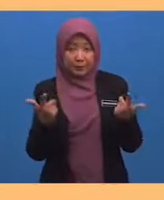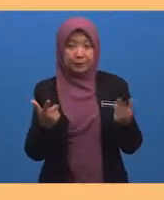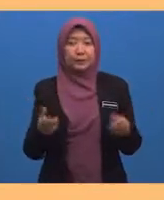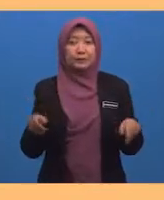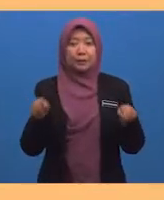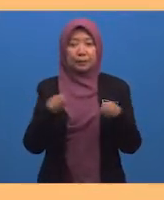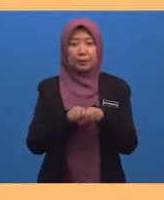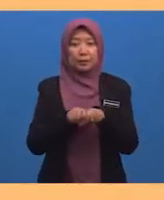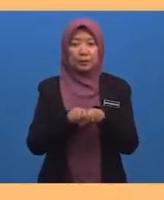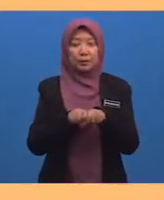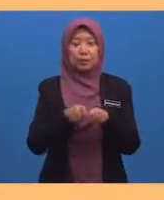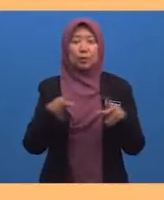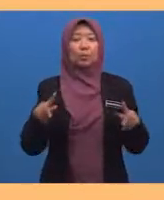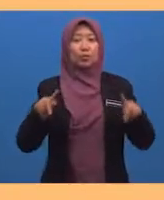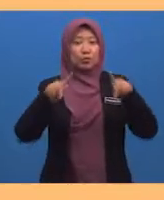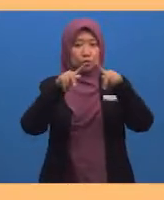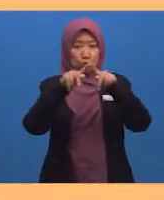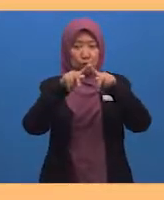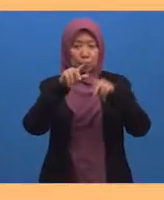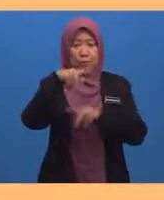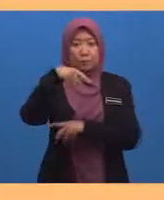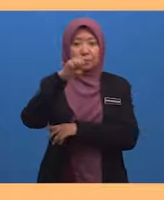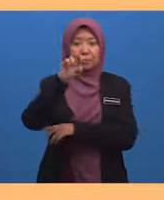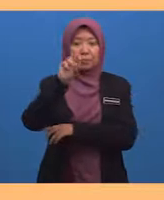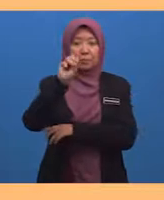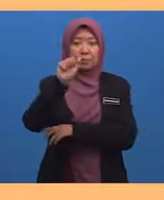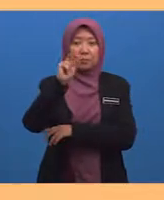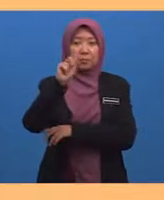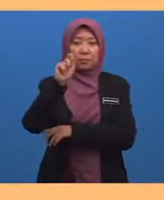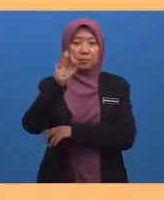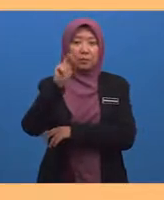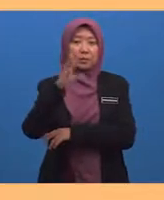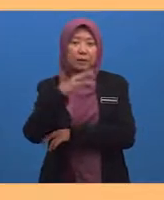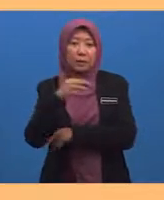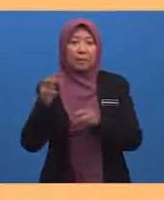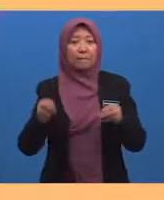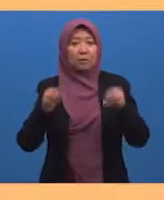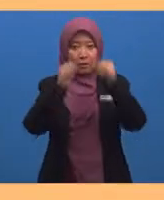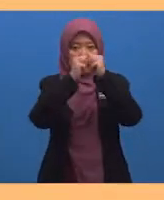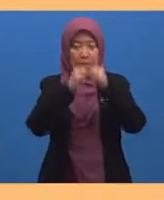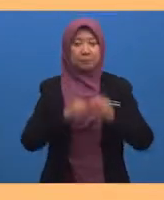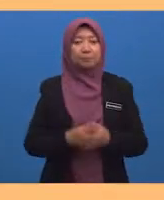seperti pondok, pesantren dan madrasah.